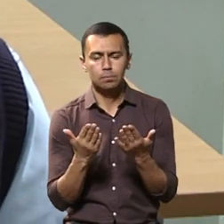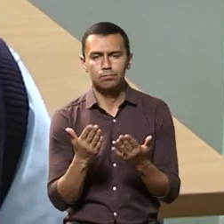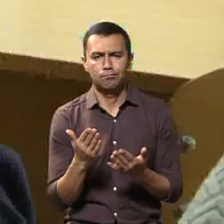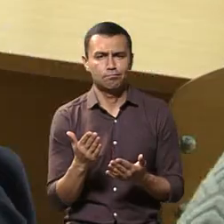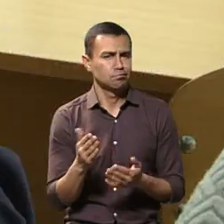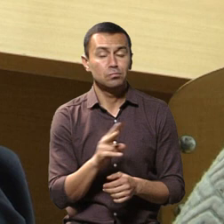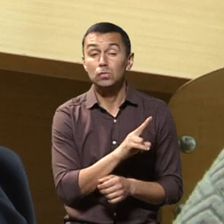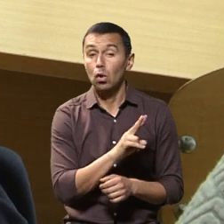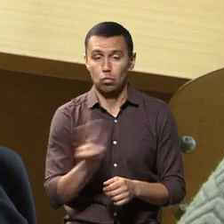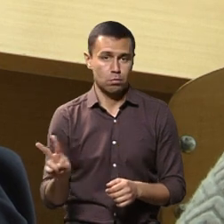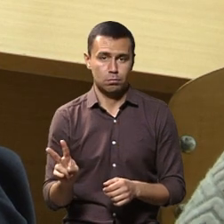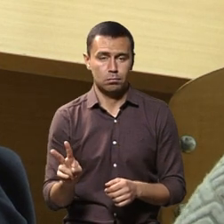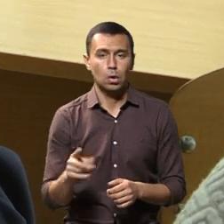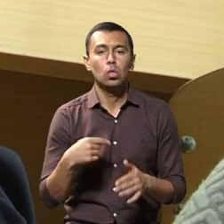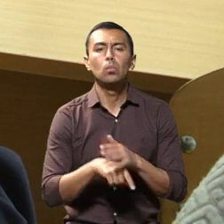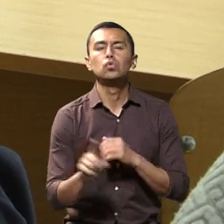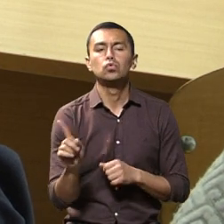Ні, ніхто. Тому що